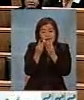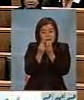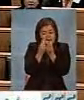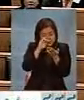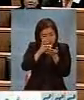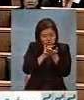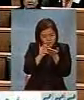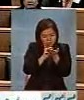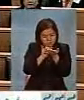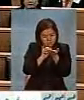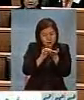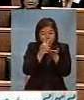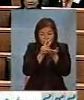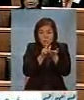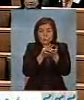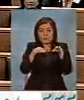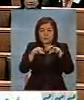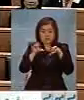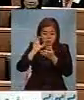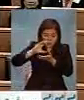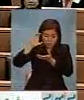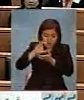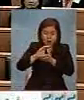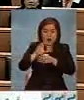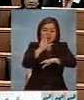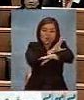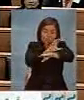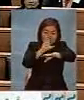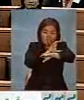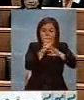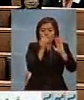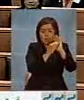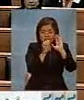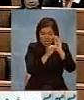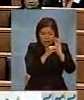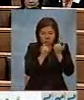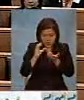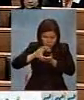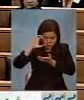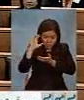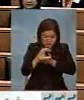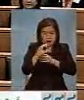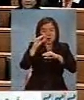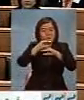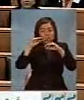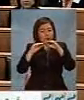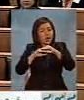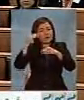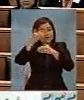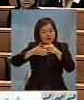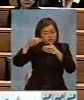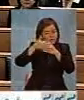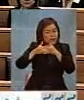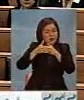ชื่อจัดงบให้โครงการรถไฟฟ้าในกรุงเทพมหานครและโครงการระบบรถไฟเฉียดชานเมื